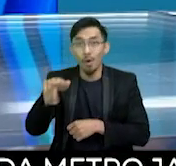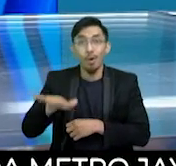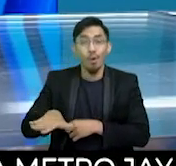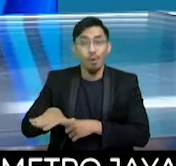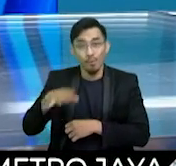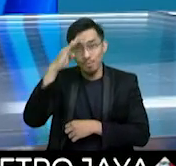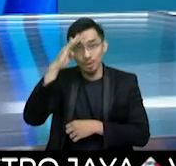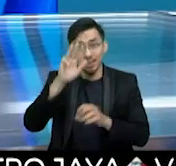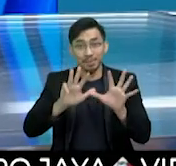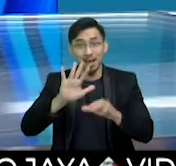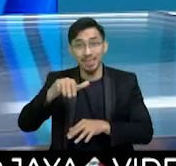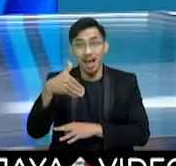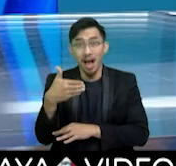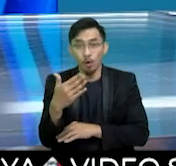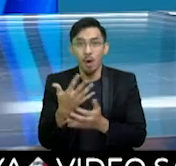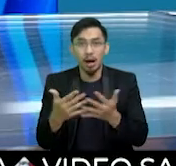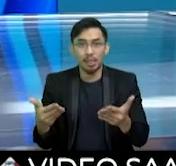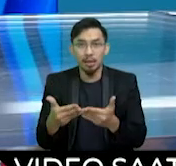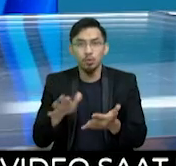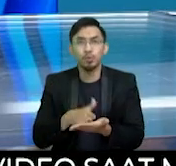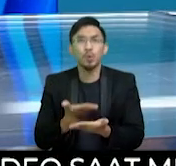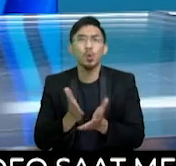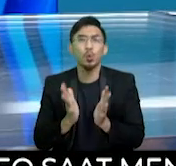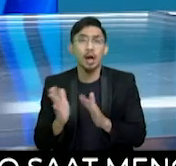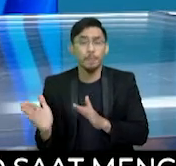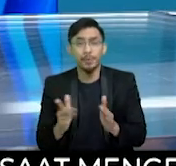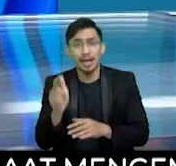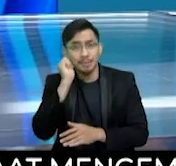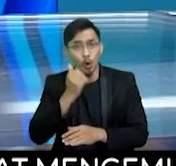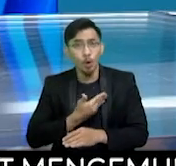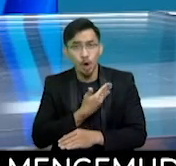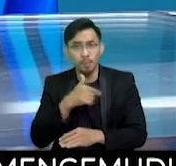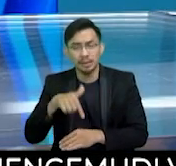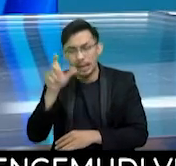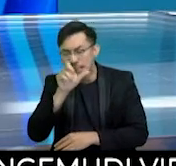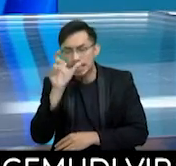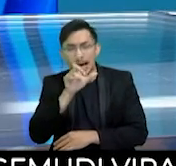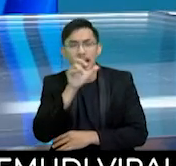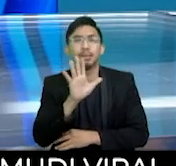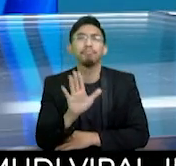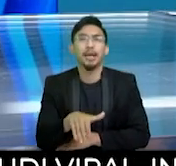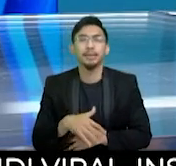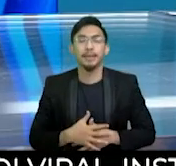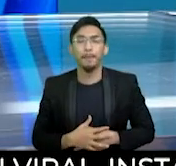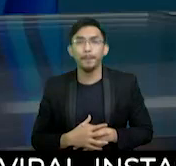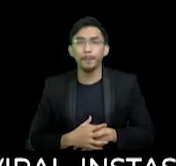laki-laki 9 tahun ditemukan warga dalam kondisi tak bernyawa, sementara ibu korban masih dalam pencarian.